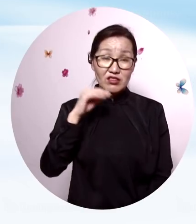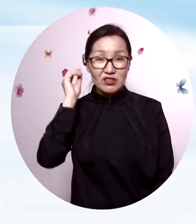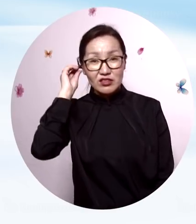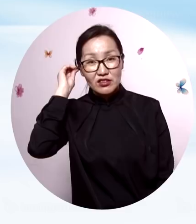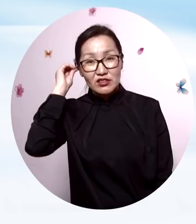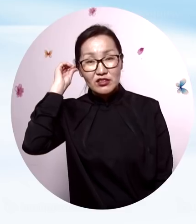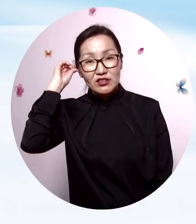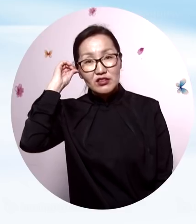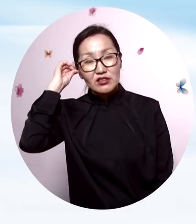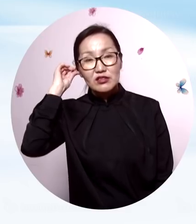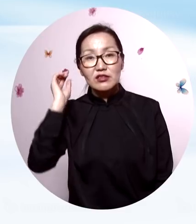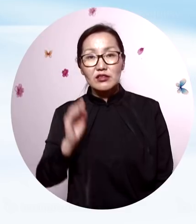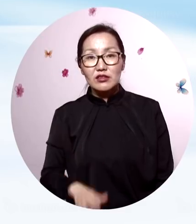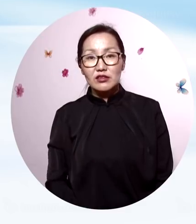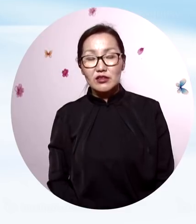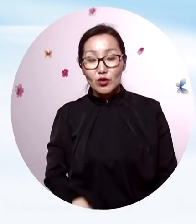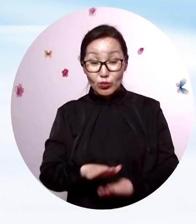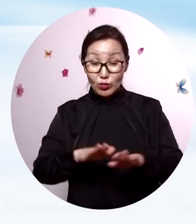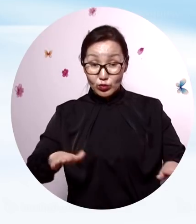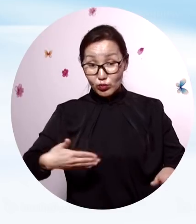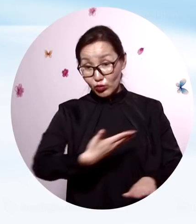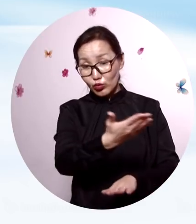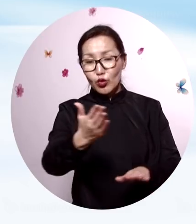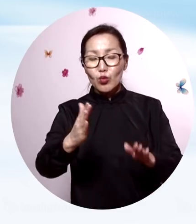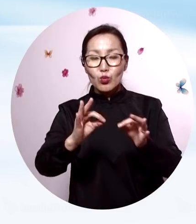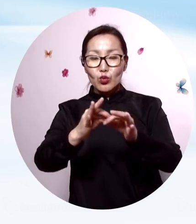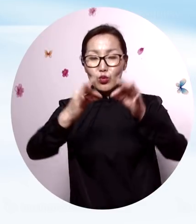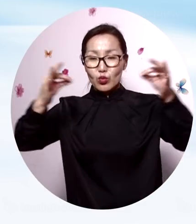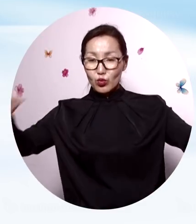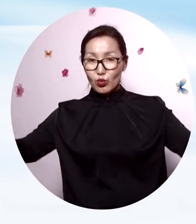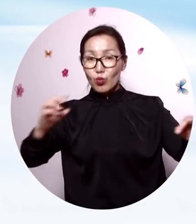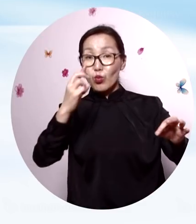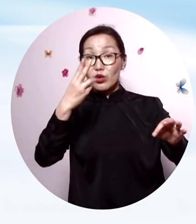Ихэ уншихад гарсан байгаа. Хүүхдүүд бүтэн өгүүлбэрээр хариулж бичээрэй.